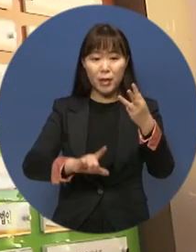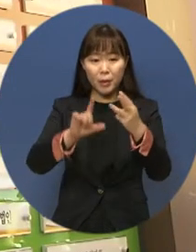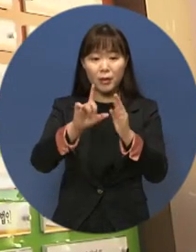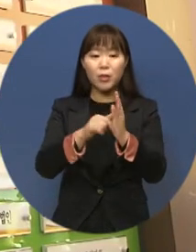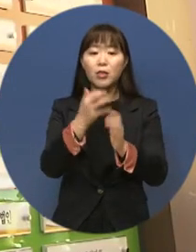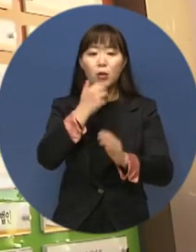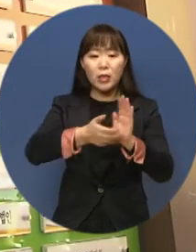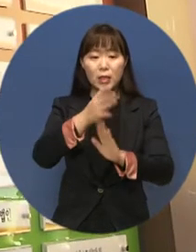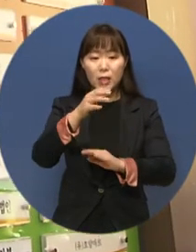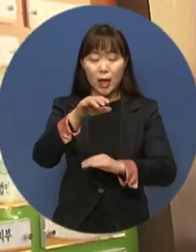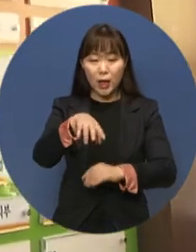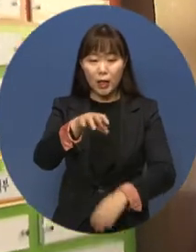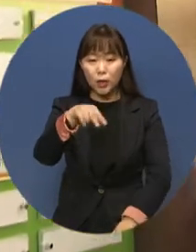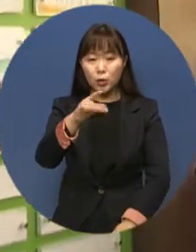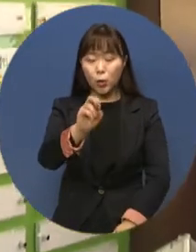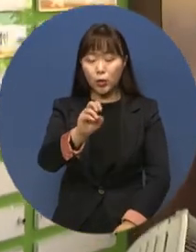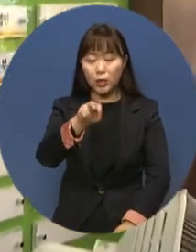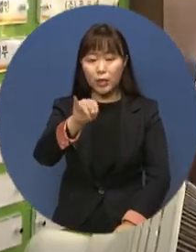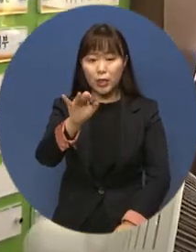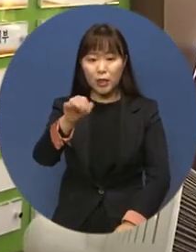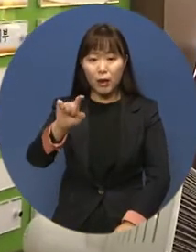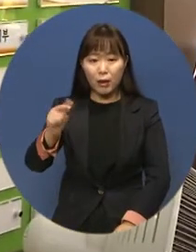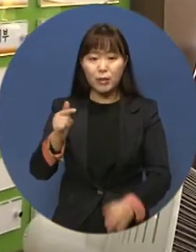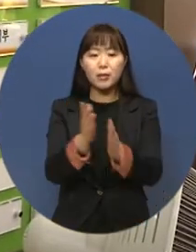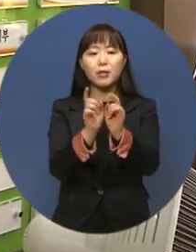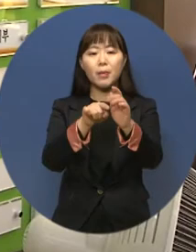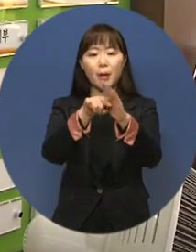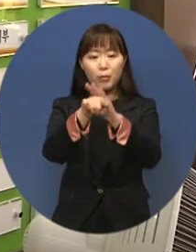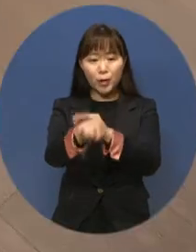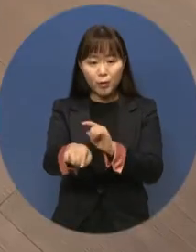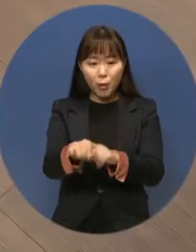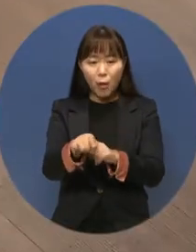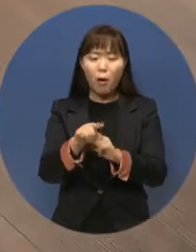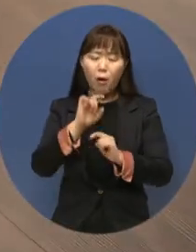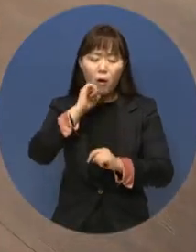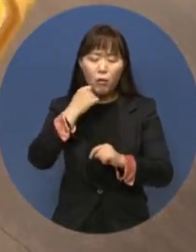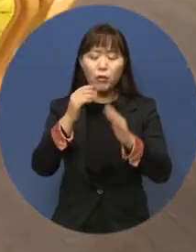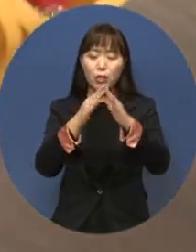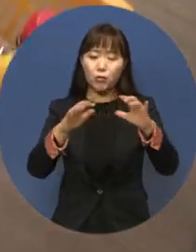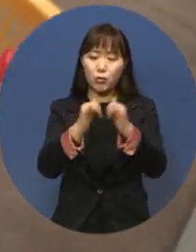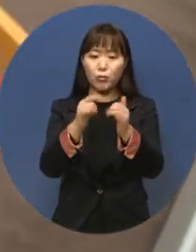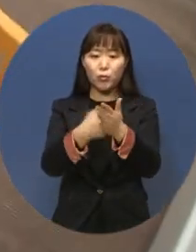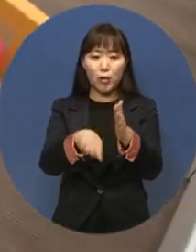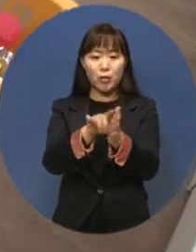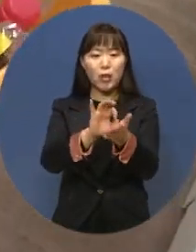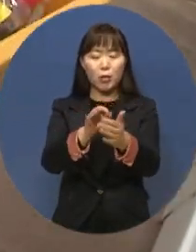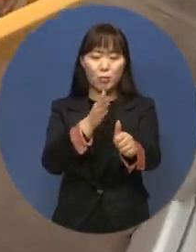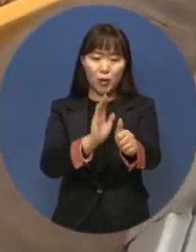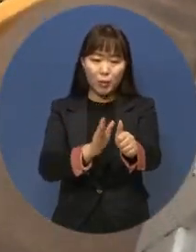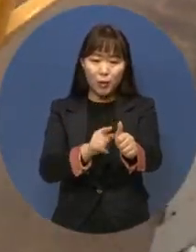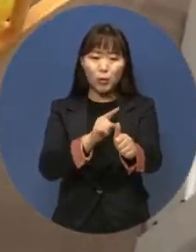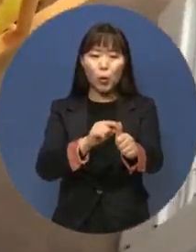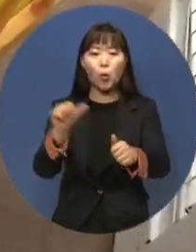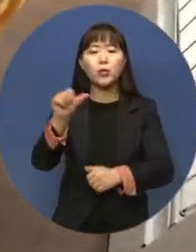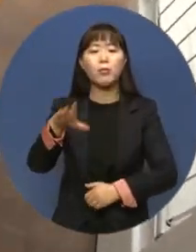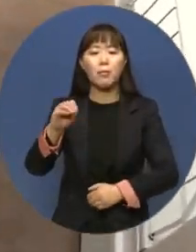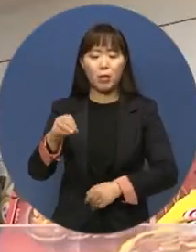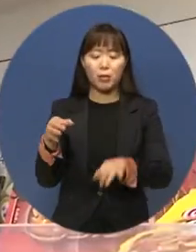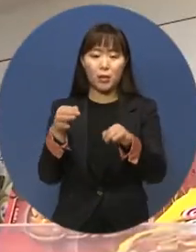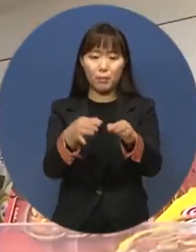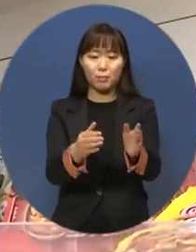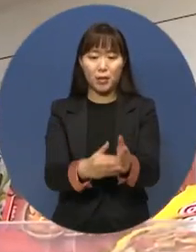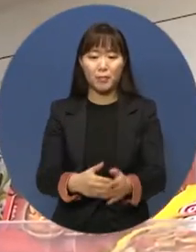서울시에 거주하는 송시안 씨가 익산시청을 직접 방문해 어려운 이웃을 위해 써달라며 나눔곳간에 5천만